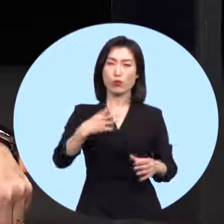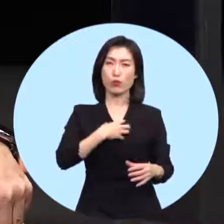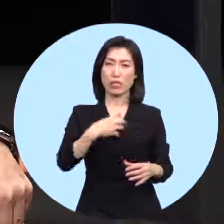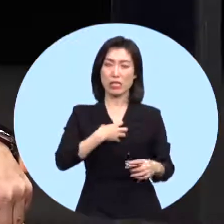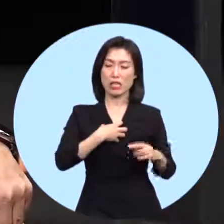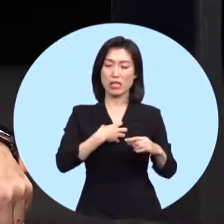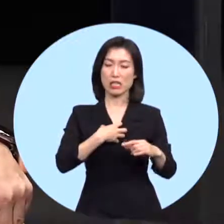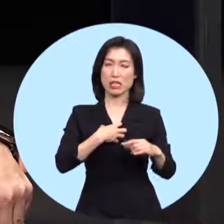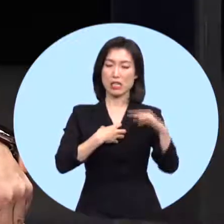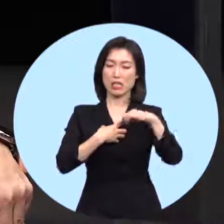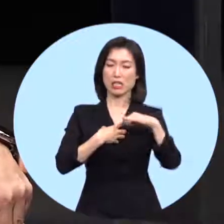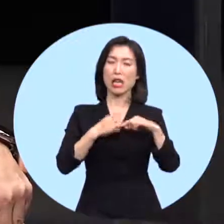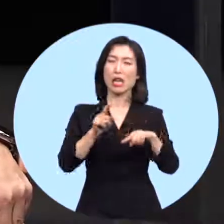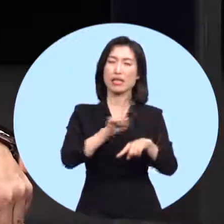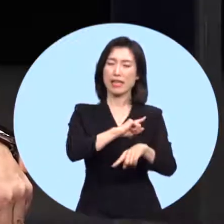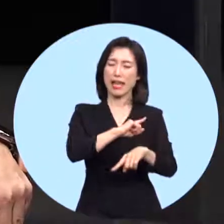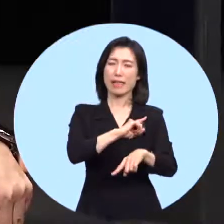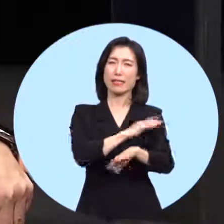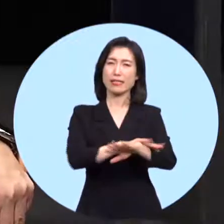잘 대처한